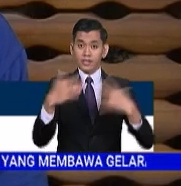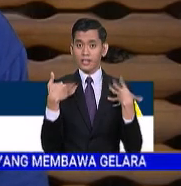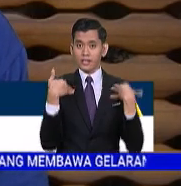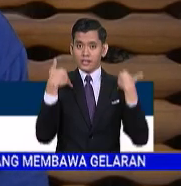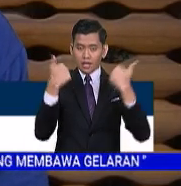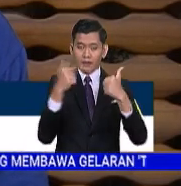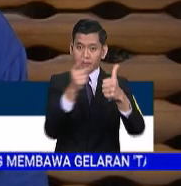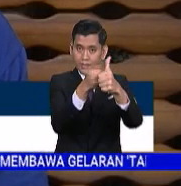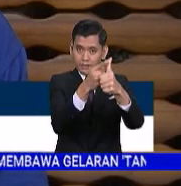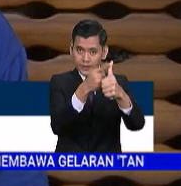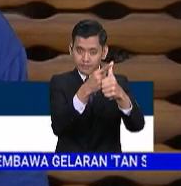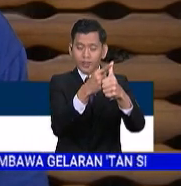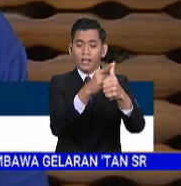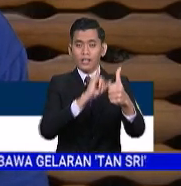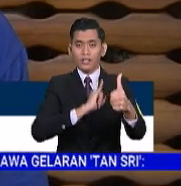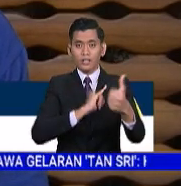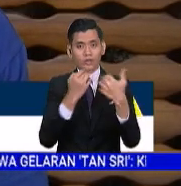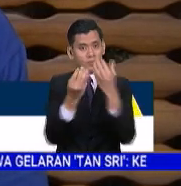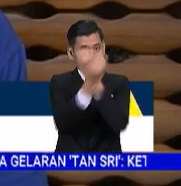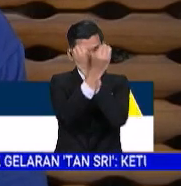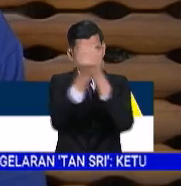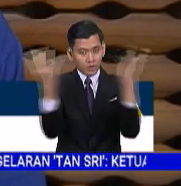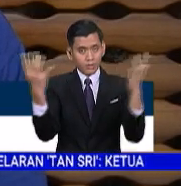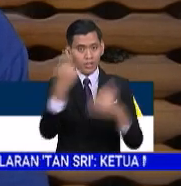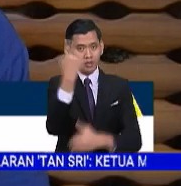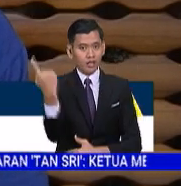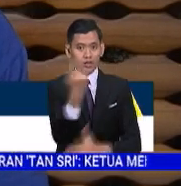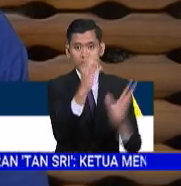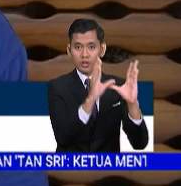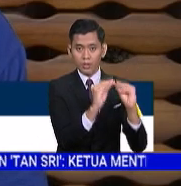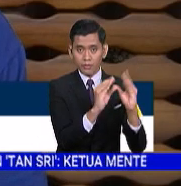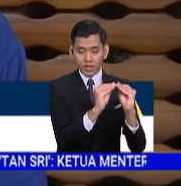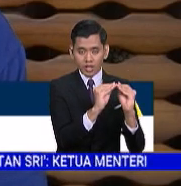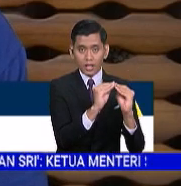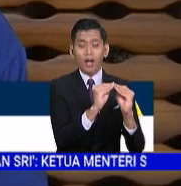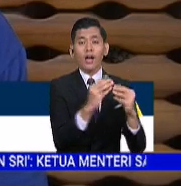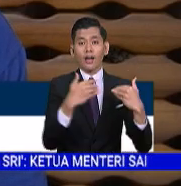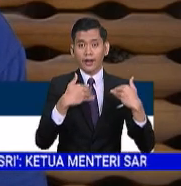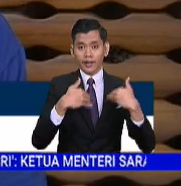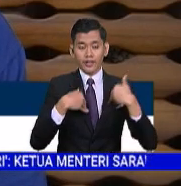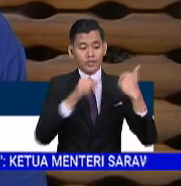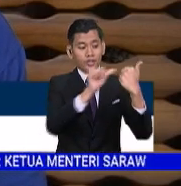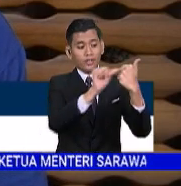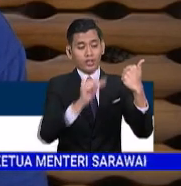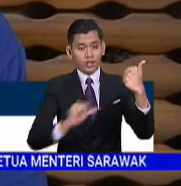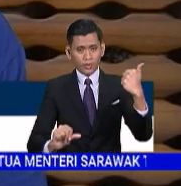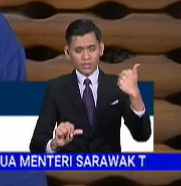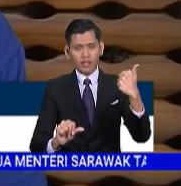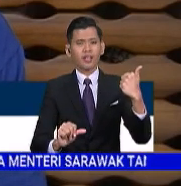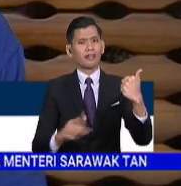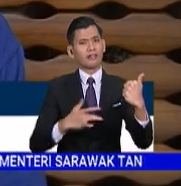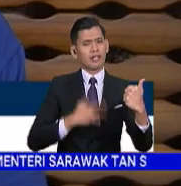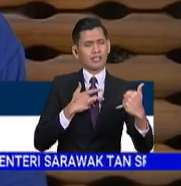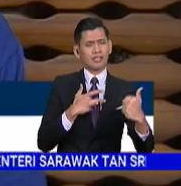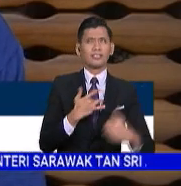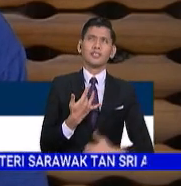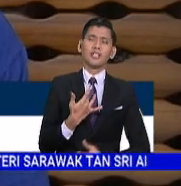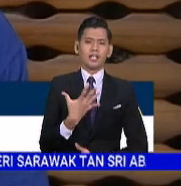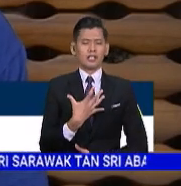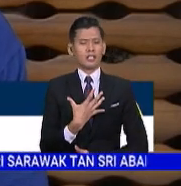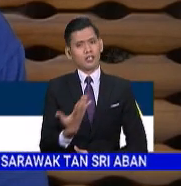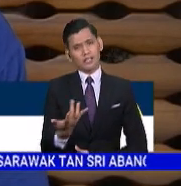maklumkan dalam tiap kali mesyuarat, sekiranya ada di antara ahli-ahli jawatan kuasa yang badan tak berapa sihat ataupun